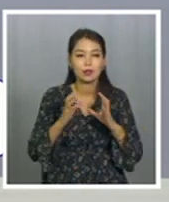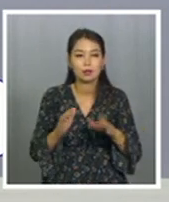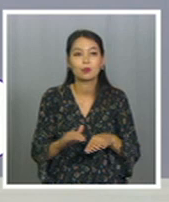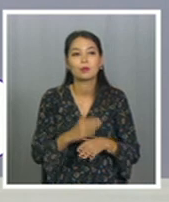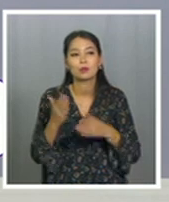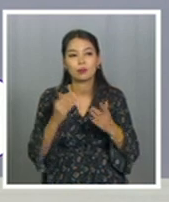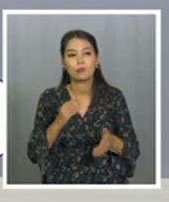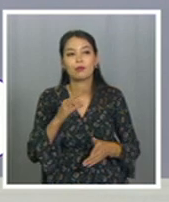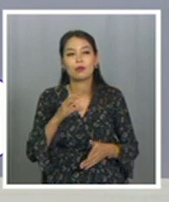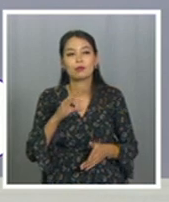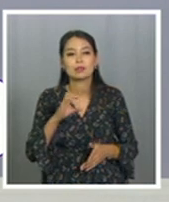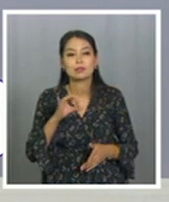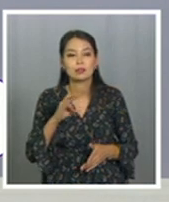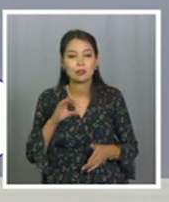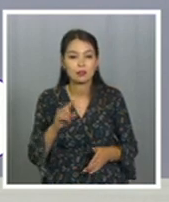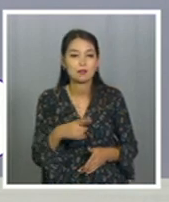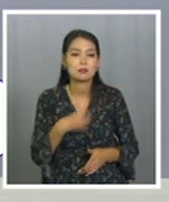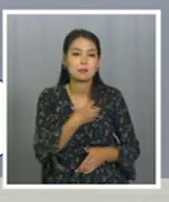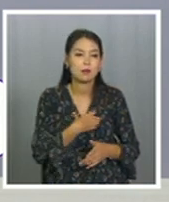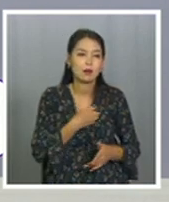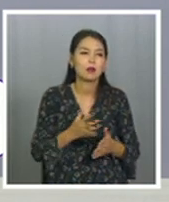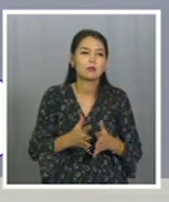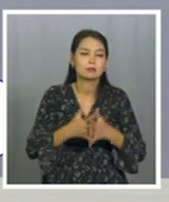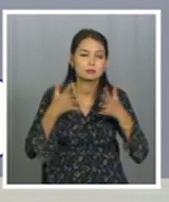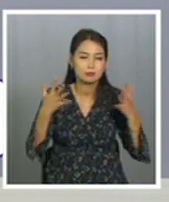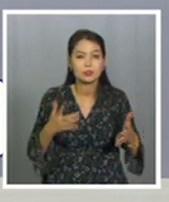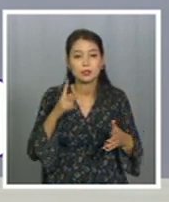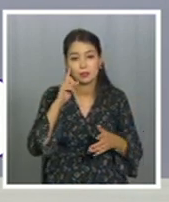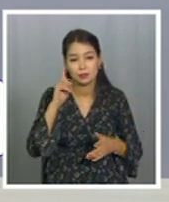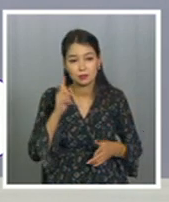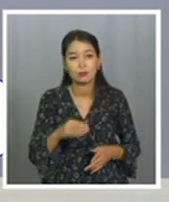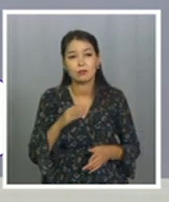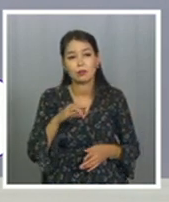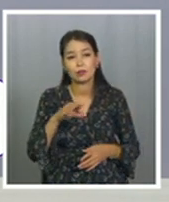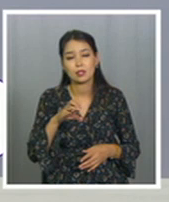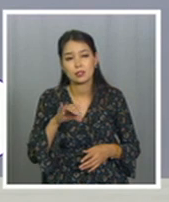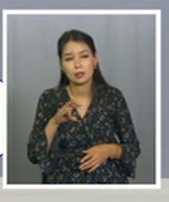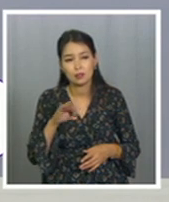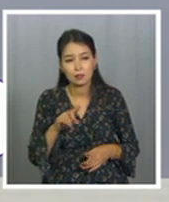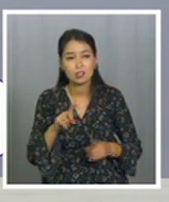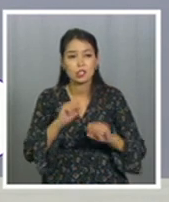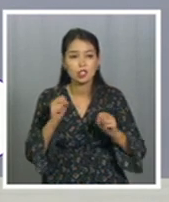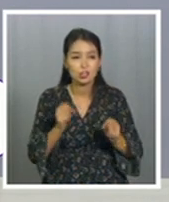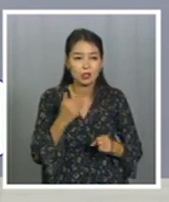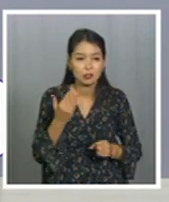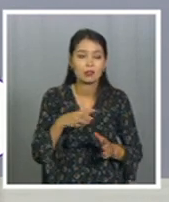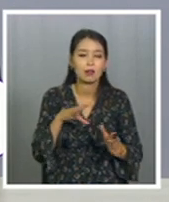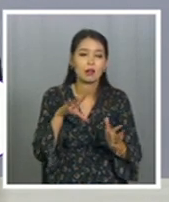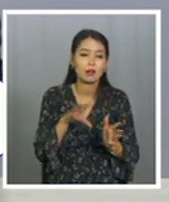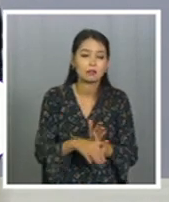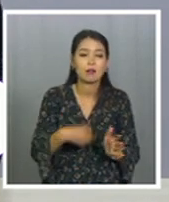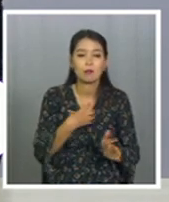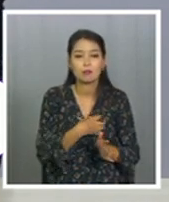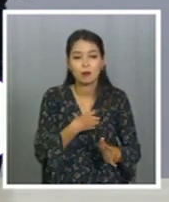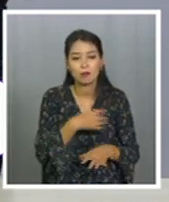фотосинтездің маңызы өте зор екенін білесіздер. Фотосинтездің жылдамдығына әсер ететін факторлар да бар екен.